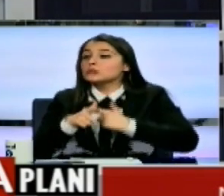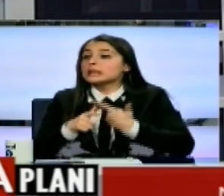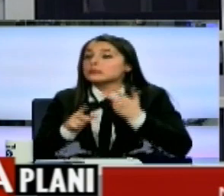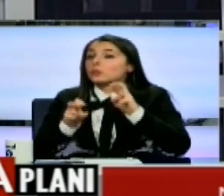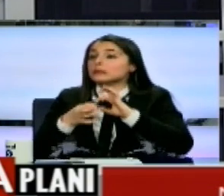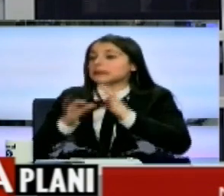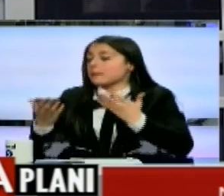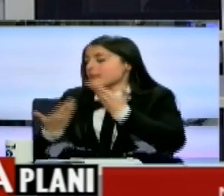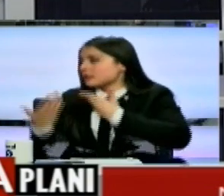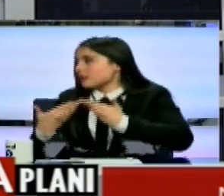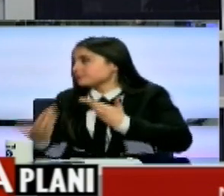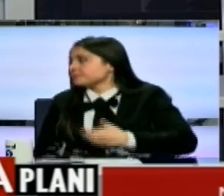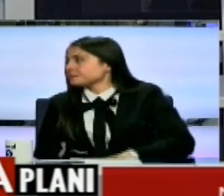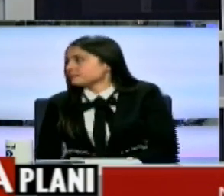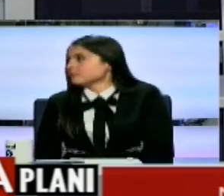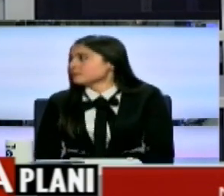gidiyor?